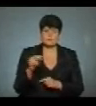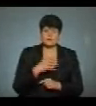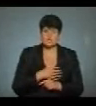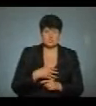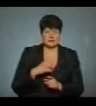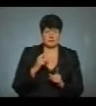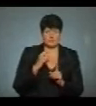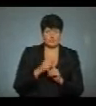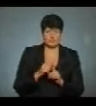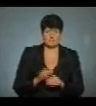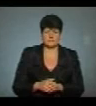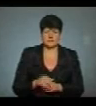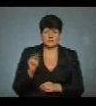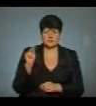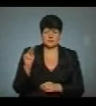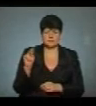буква «Ч».